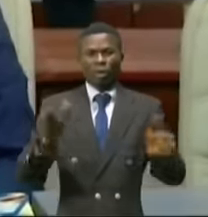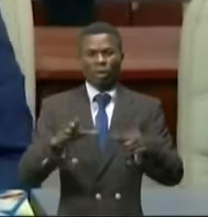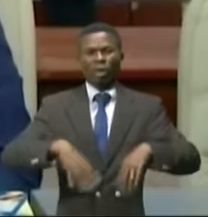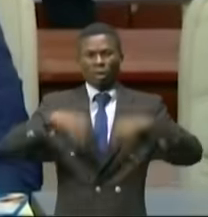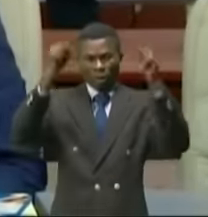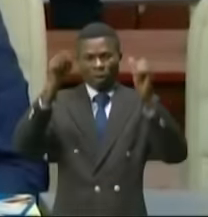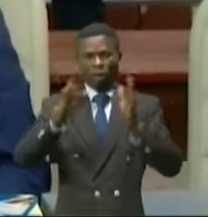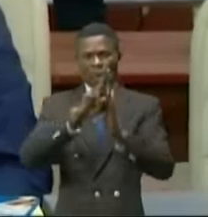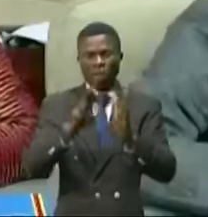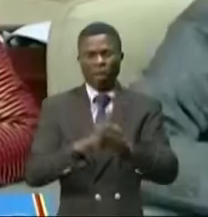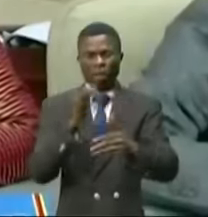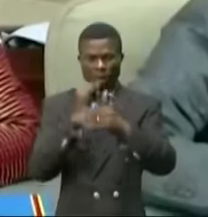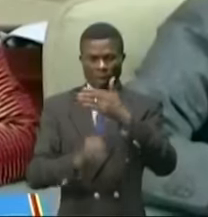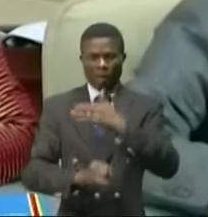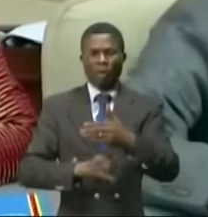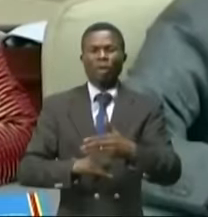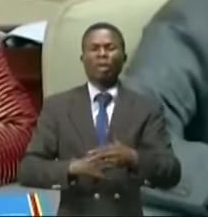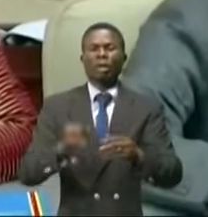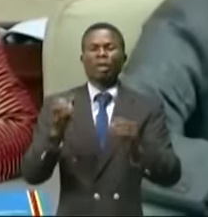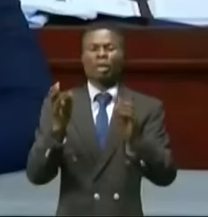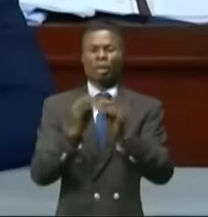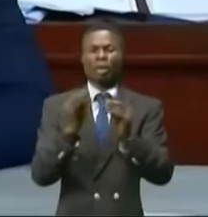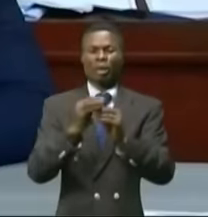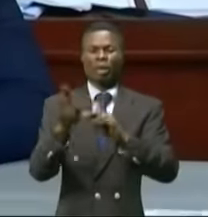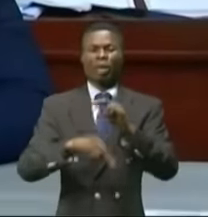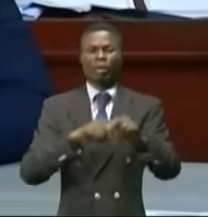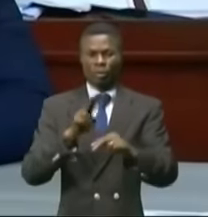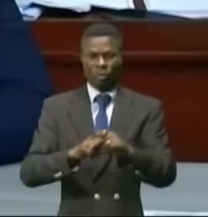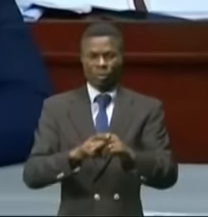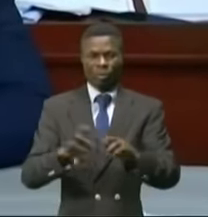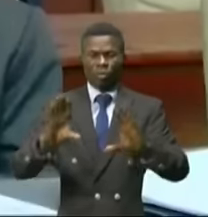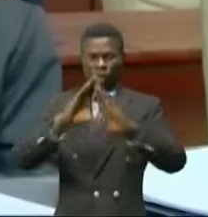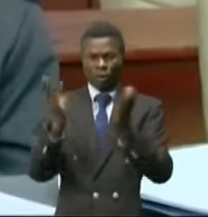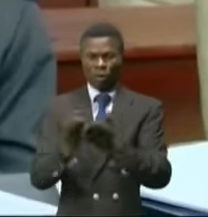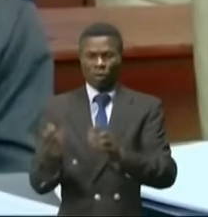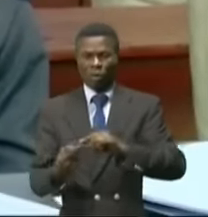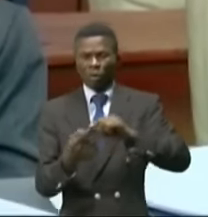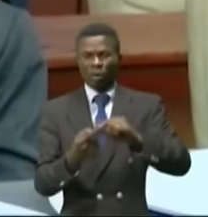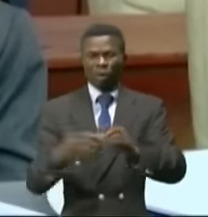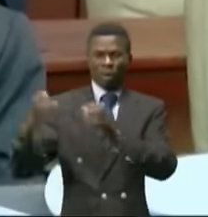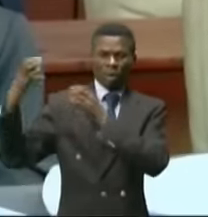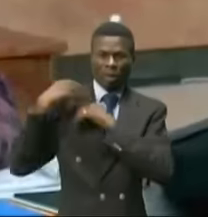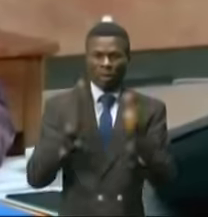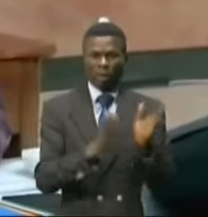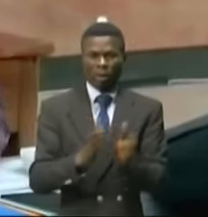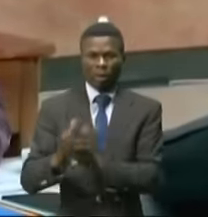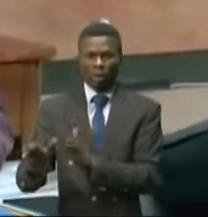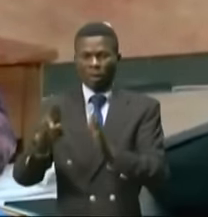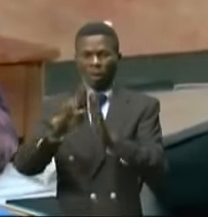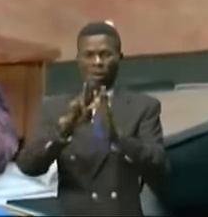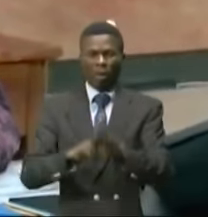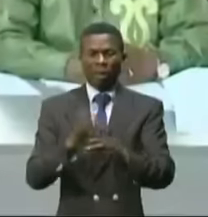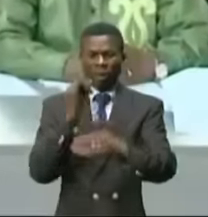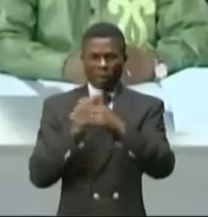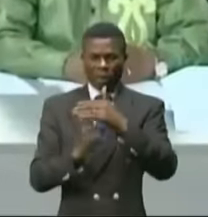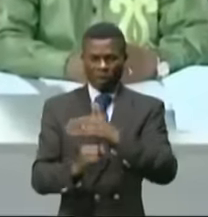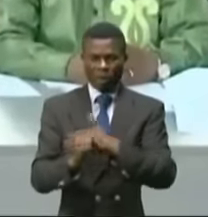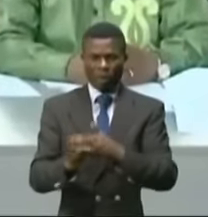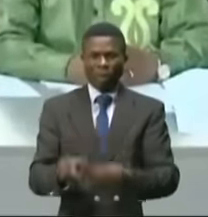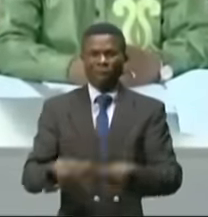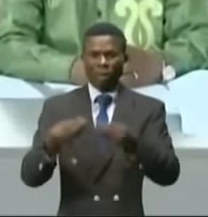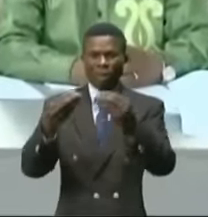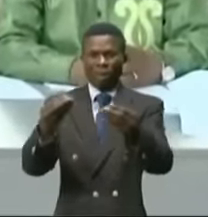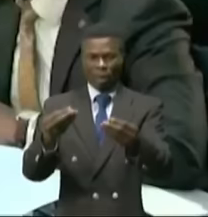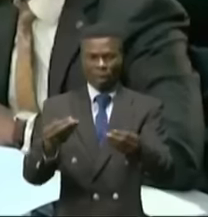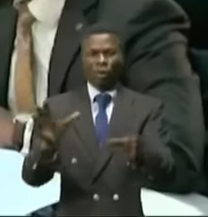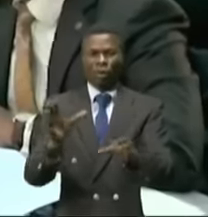du règlement intérieur de la Chambre basse du Parlement, la commission spéciale chargée de l'élaboration du règlement intérieur a rendu ses